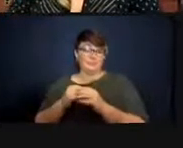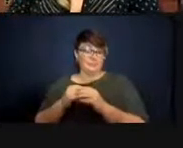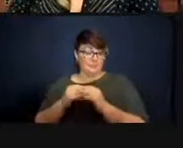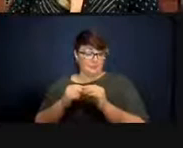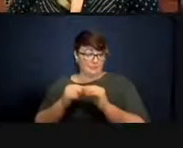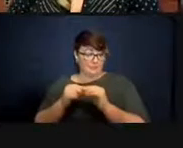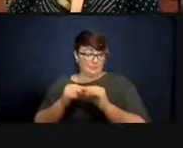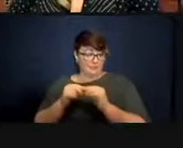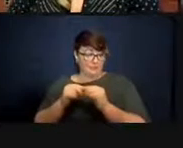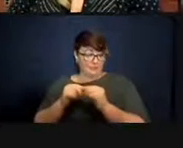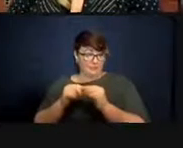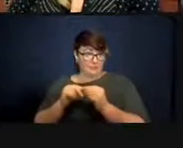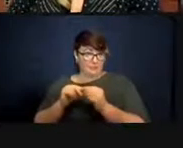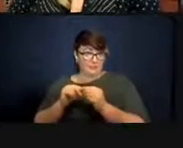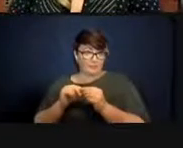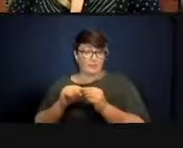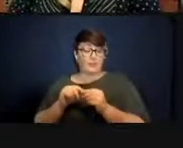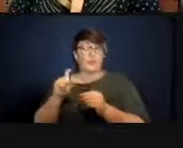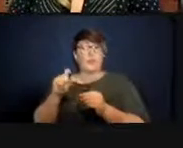Jambo linalofuata